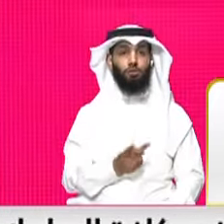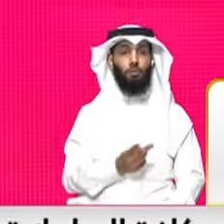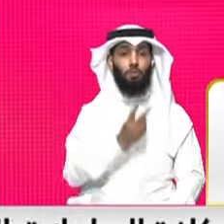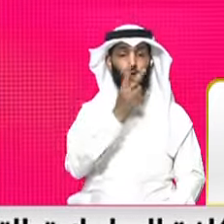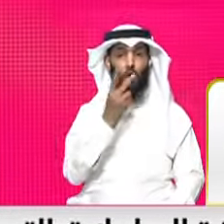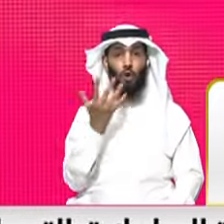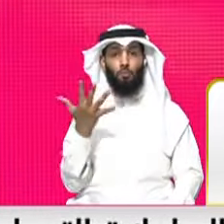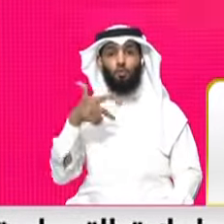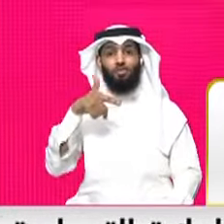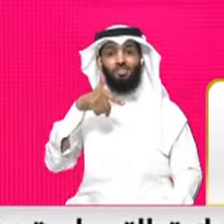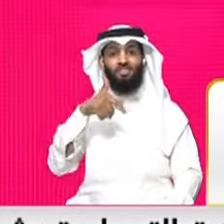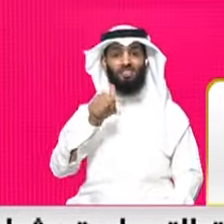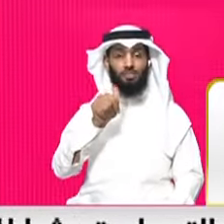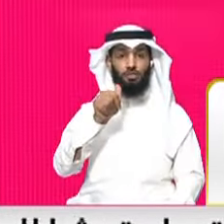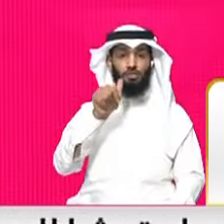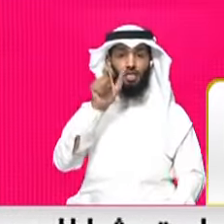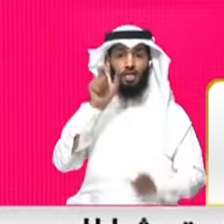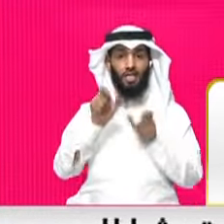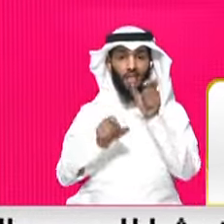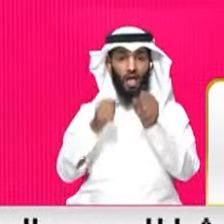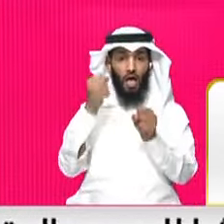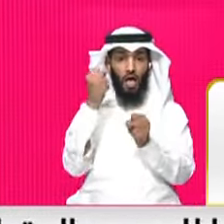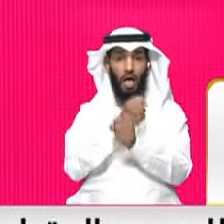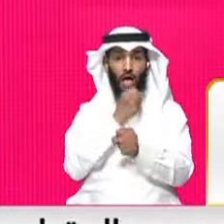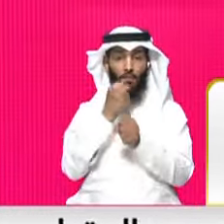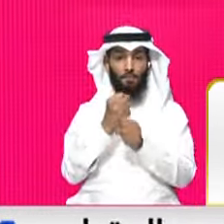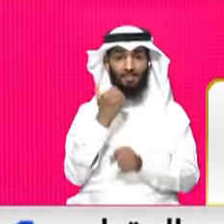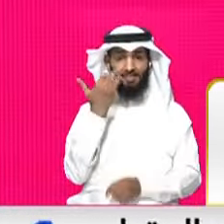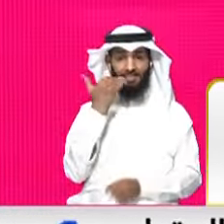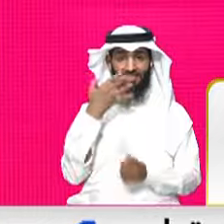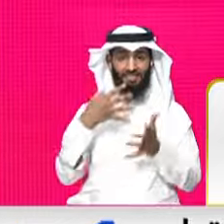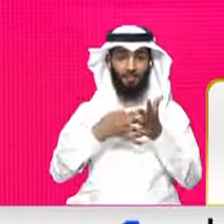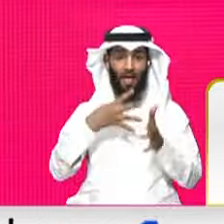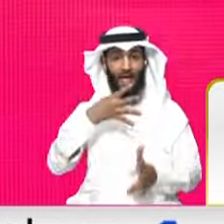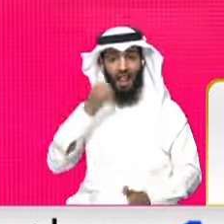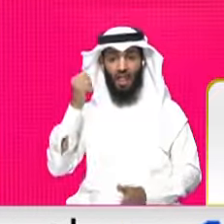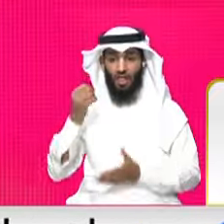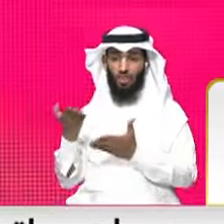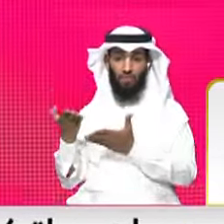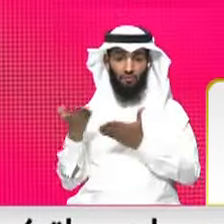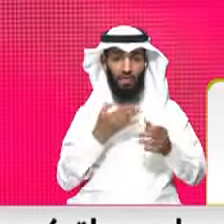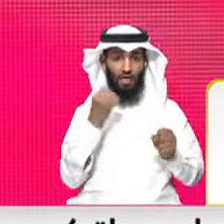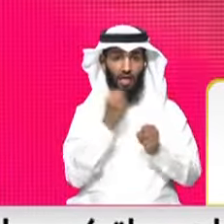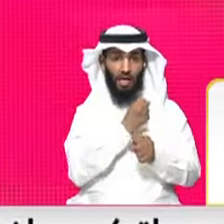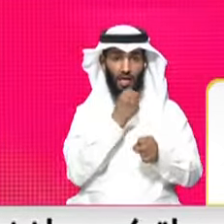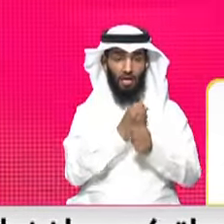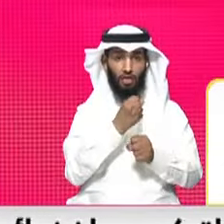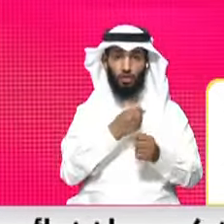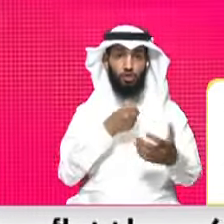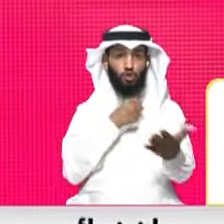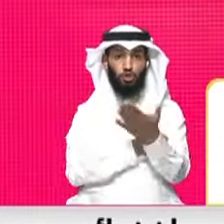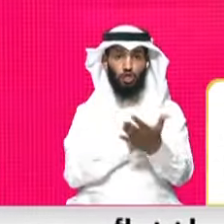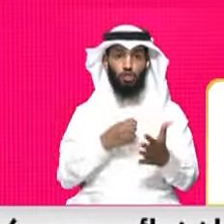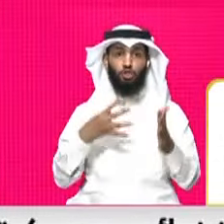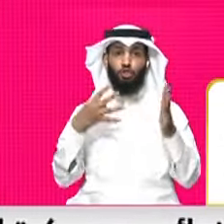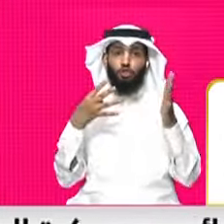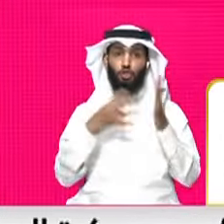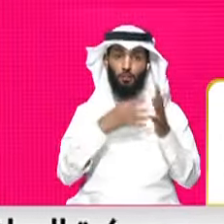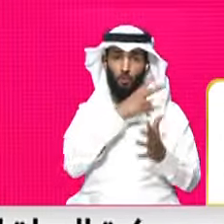667 موظفا من أبنائنا حديثي التخرج من حملة الشهادات الجامعية